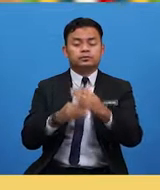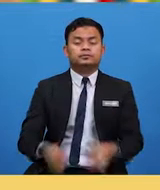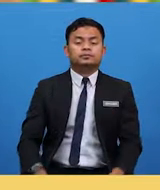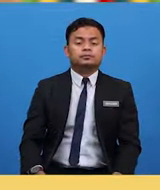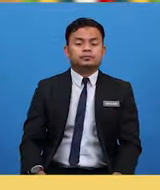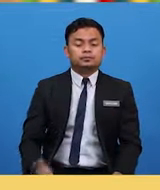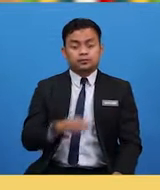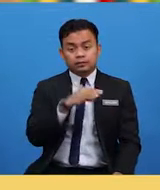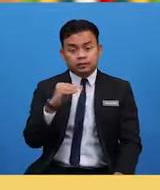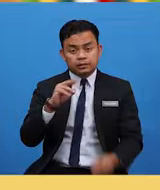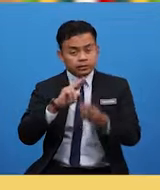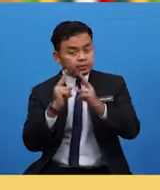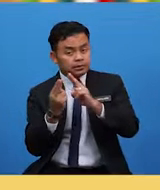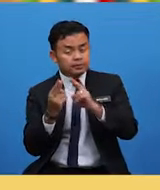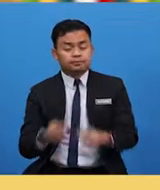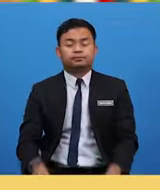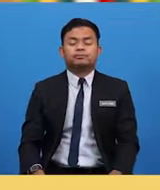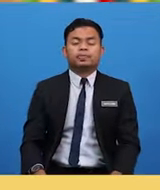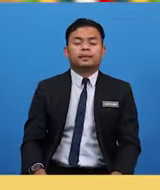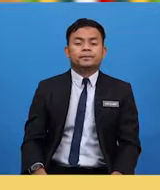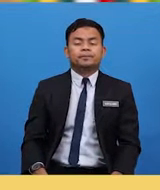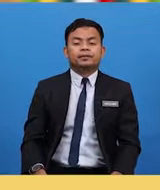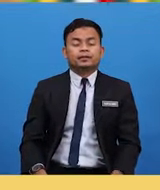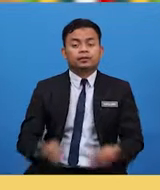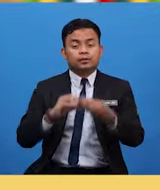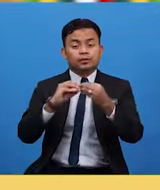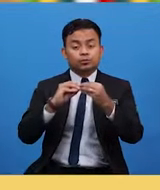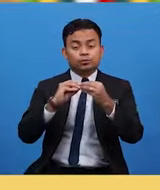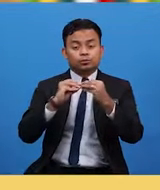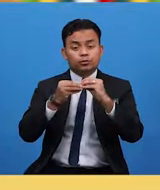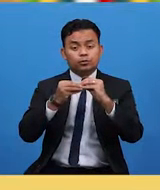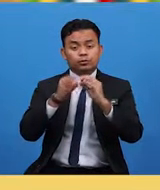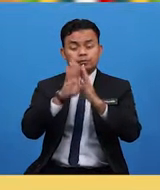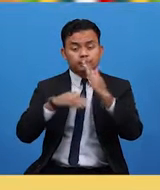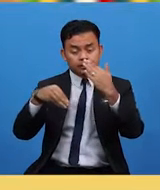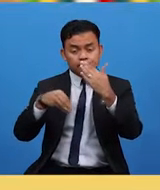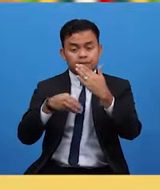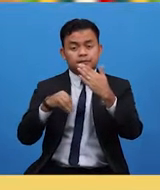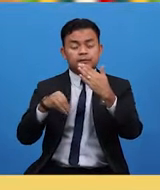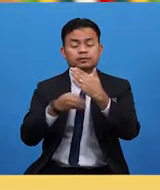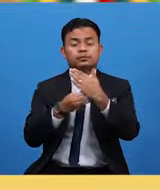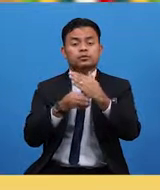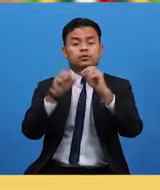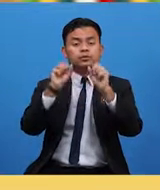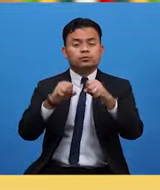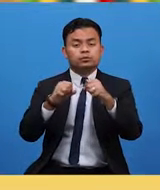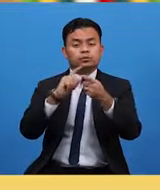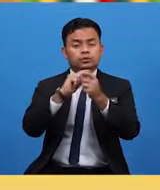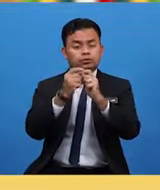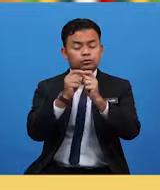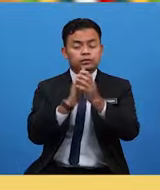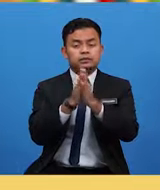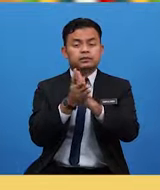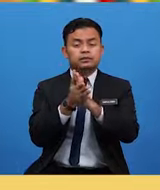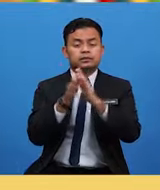murid-murid Sekalian nomor bercampur boleh ditukarkan kepada pecahan tak wajar dengan